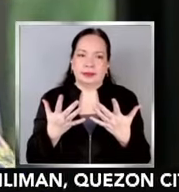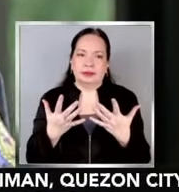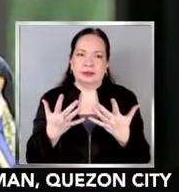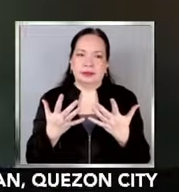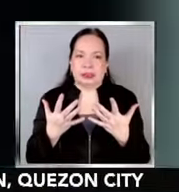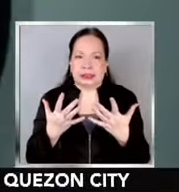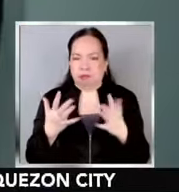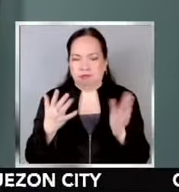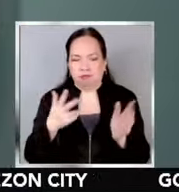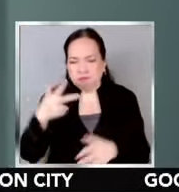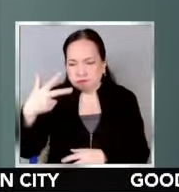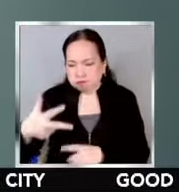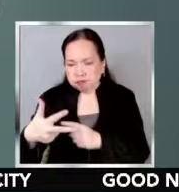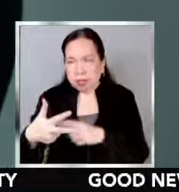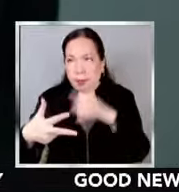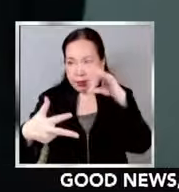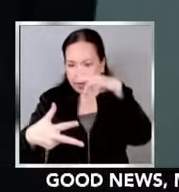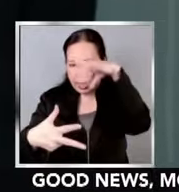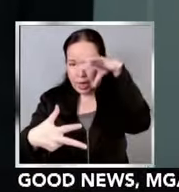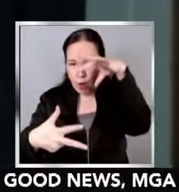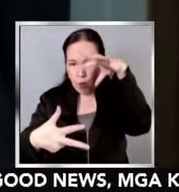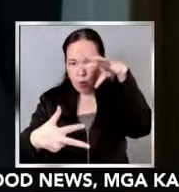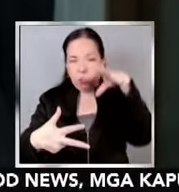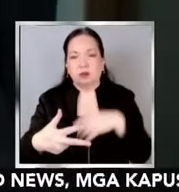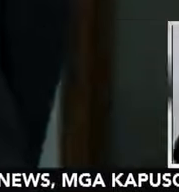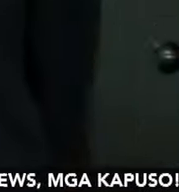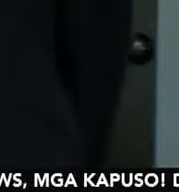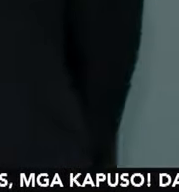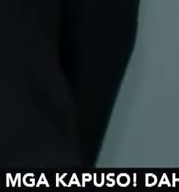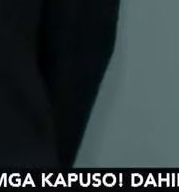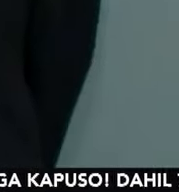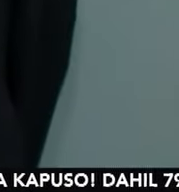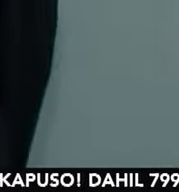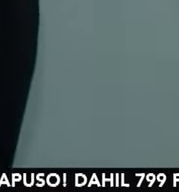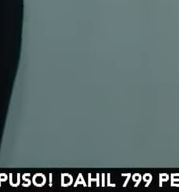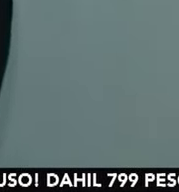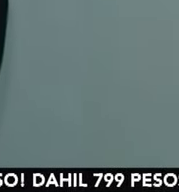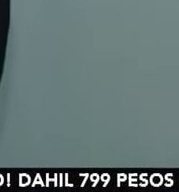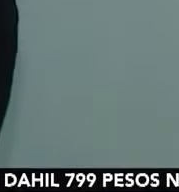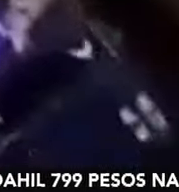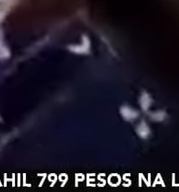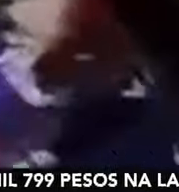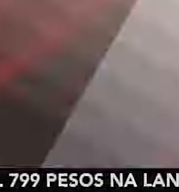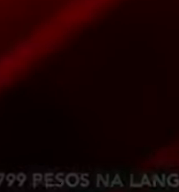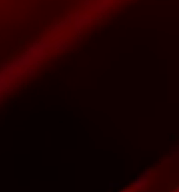as possible. Para sa GMA Integrated News, Emil Sumangil, Nakatutok, 24 oras.